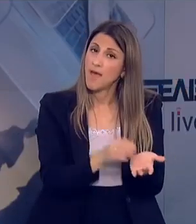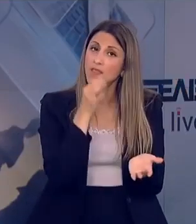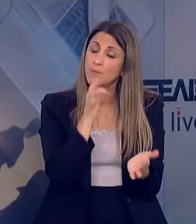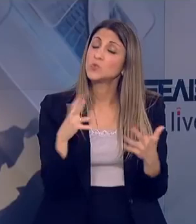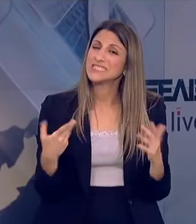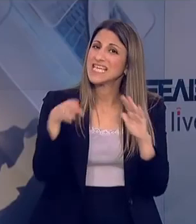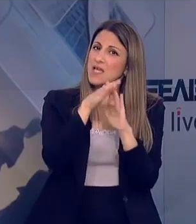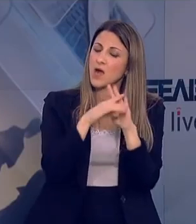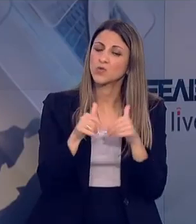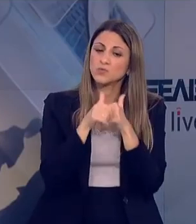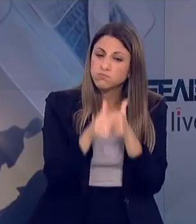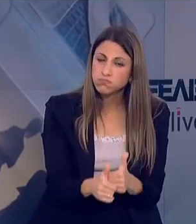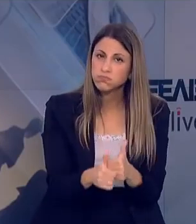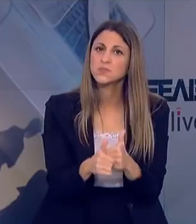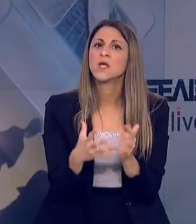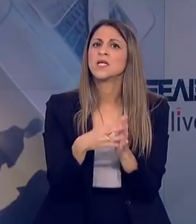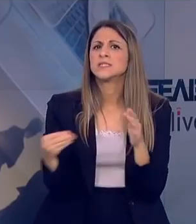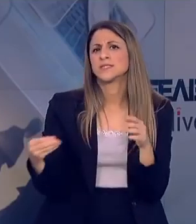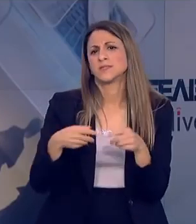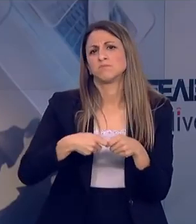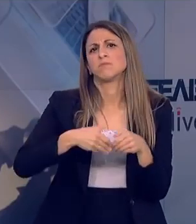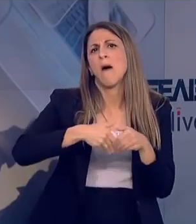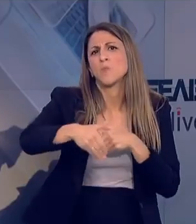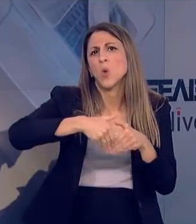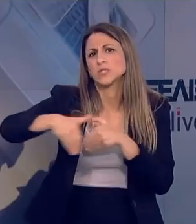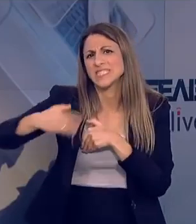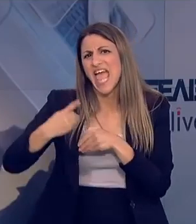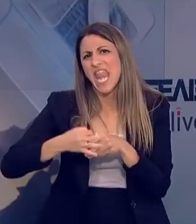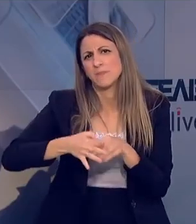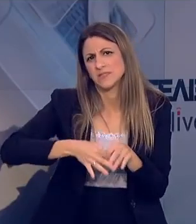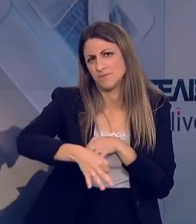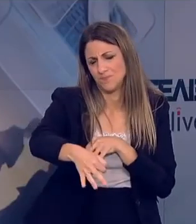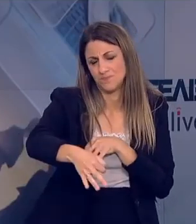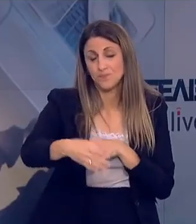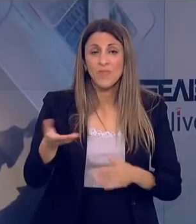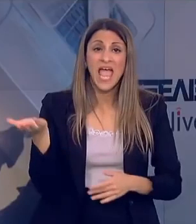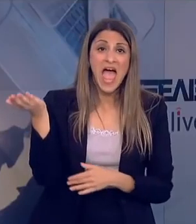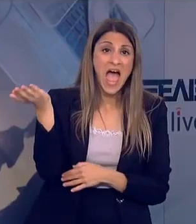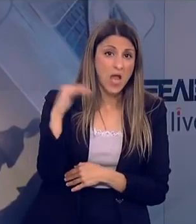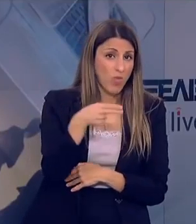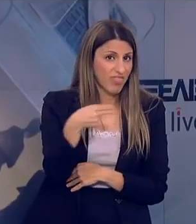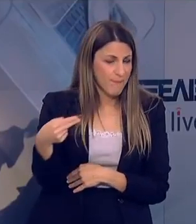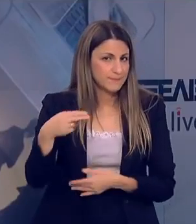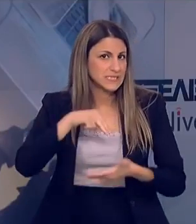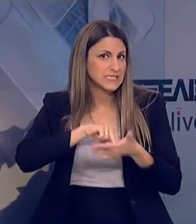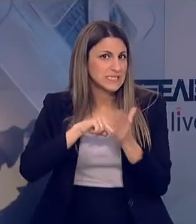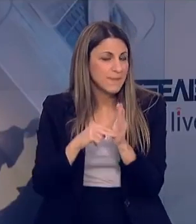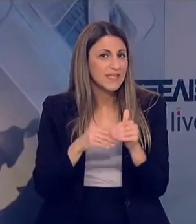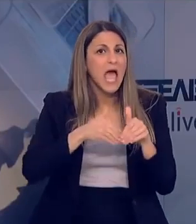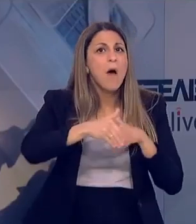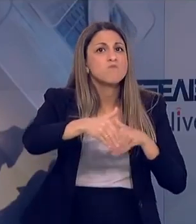γενικοί κανόνες περί δημοσίων υπαίθριων συναντήσεων. Στη συνέχεια, θα ήθελα να τονίσω ξανά πόσο σημαντική είναι η τήρηση των